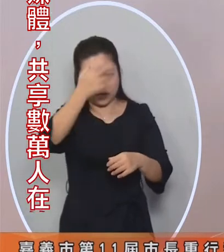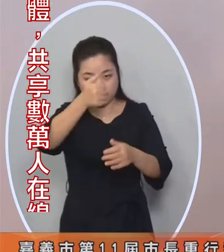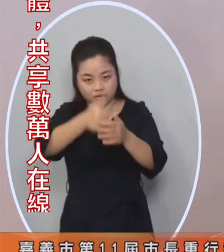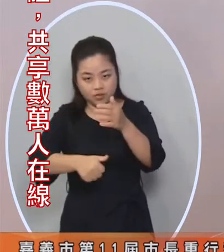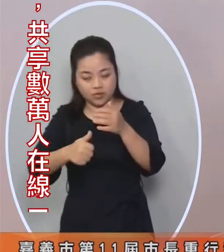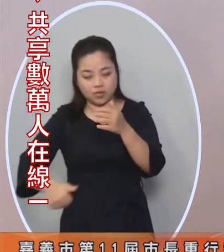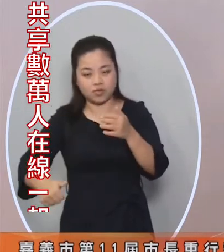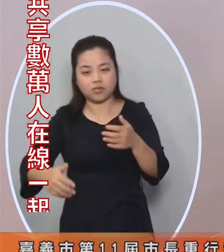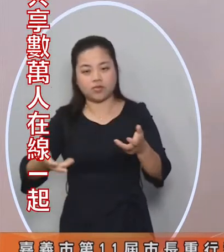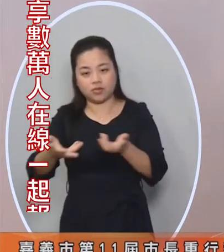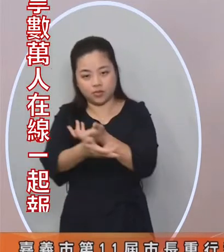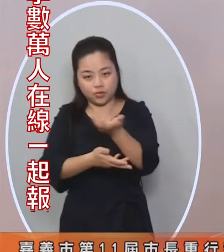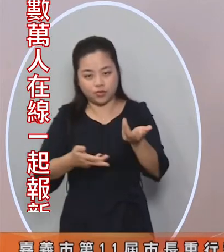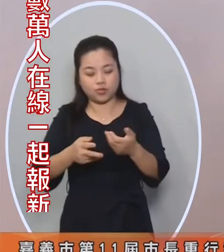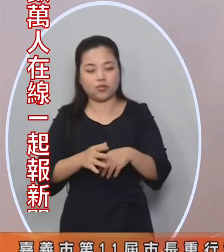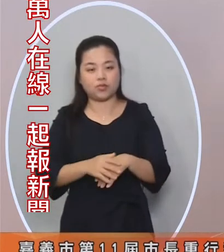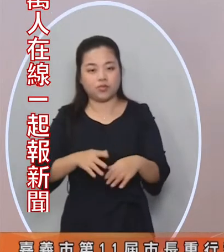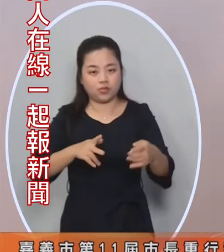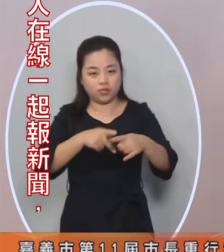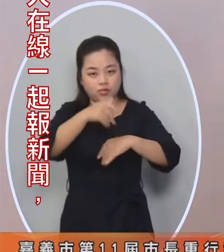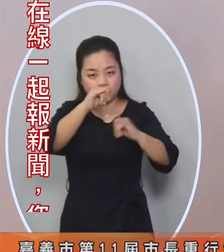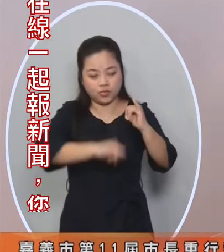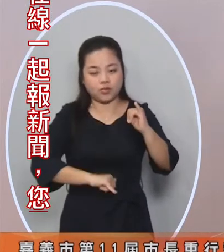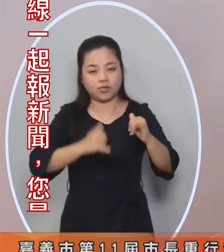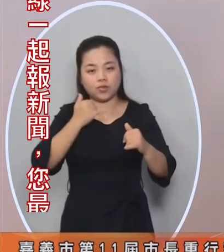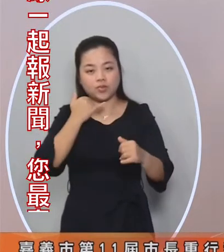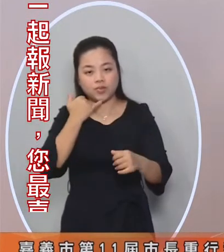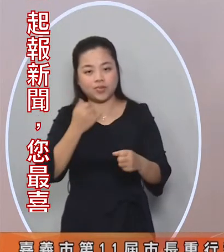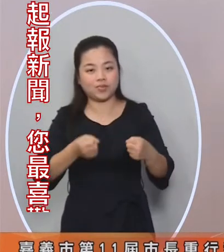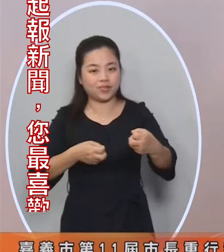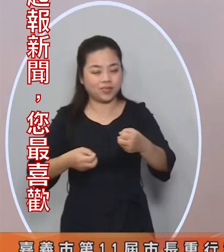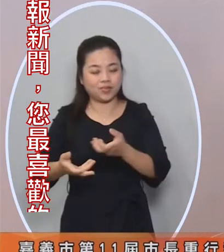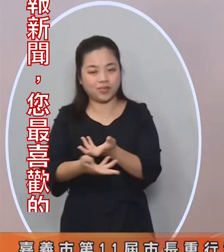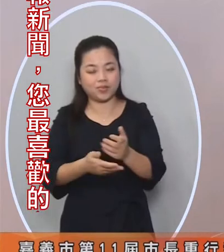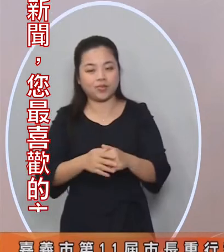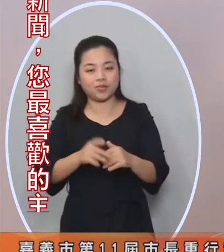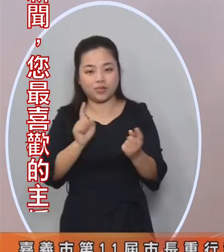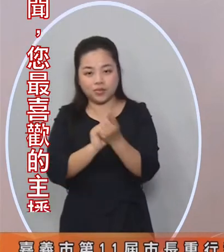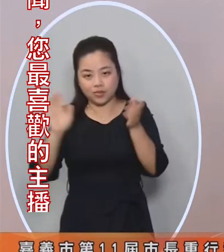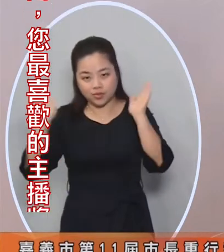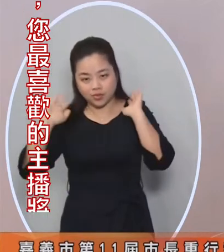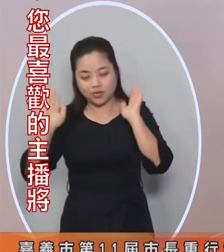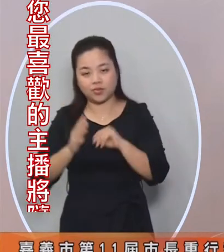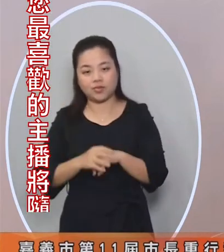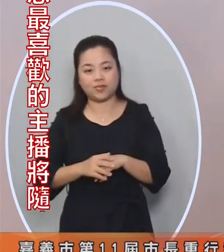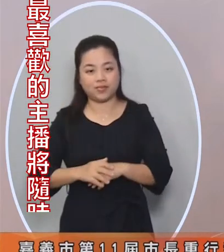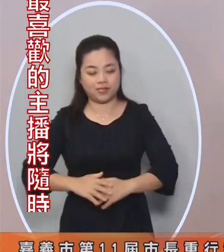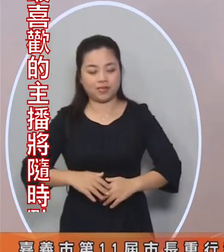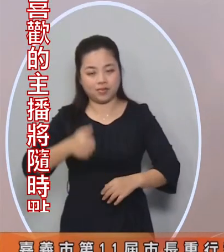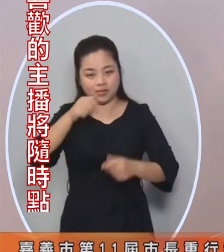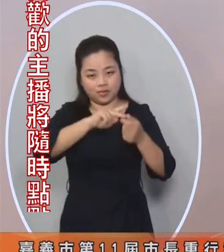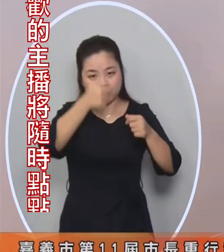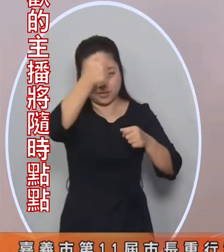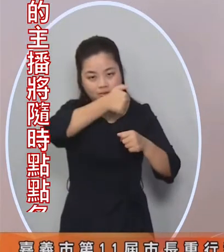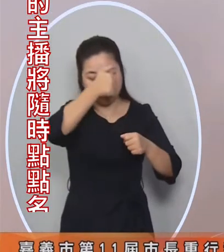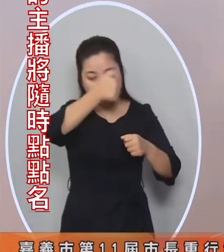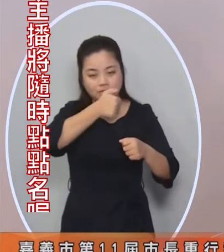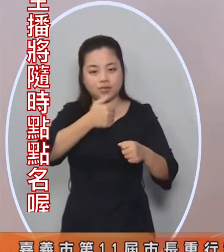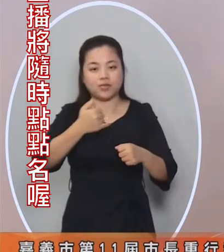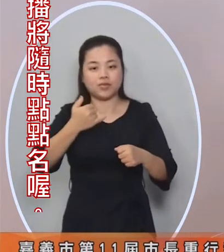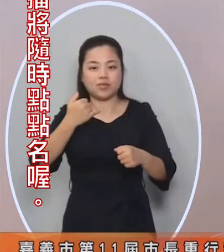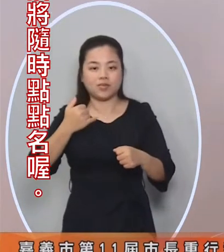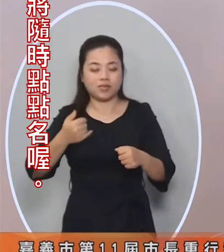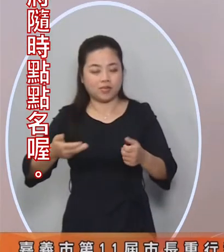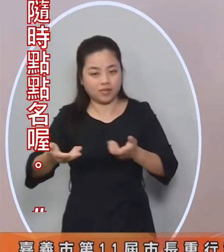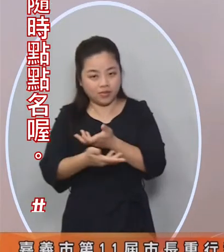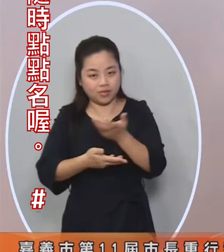引老年人，使他们更愿意说话和露出笑容。对于儿童而言，与长辈相处也已被证实能